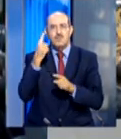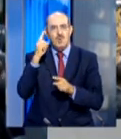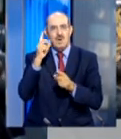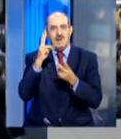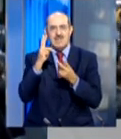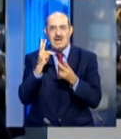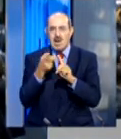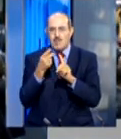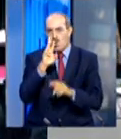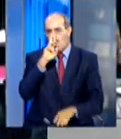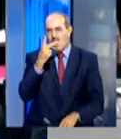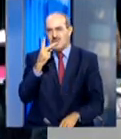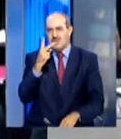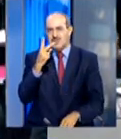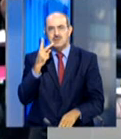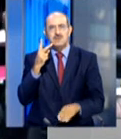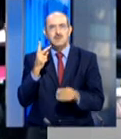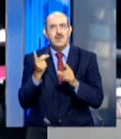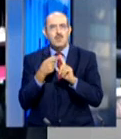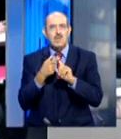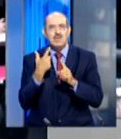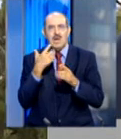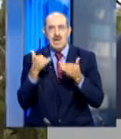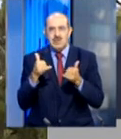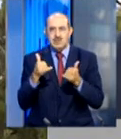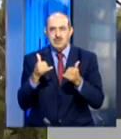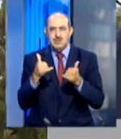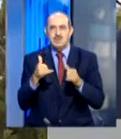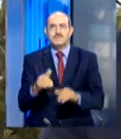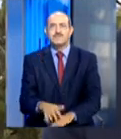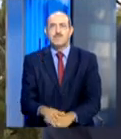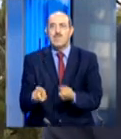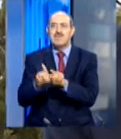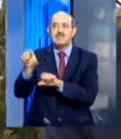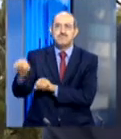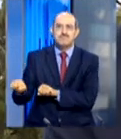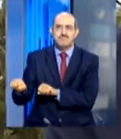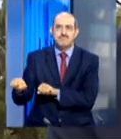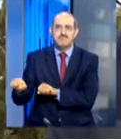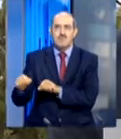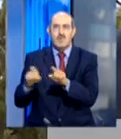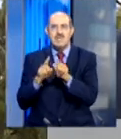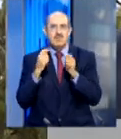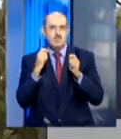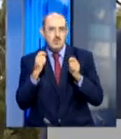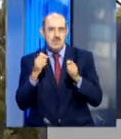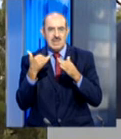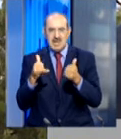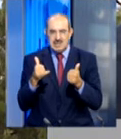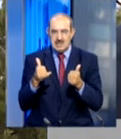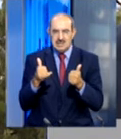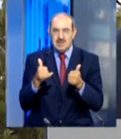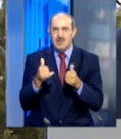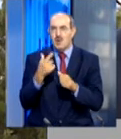عقيدة ثابتة للدبلوماسية الجزائرية. هذا الثبات وهذه العقيدة الدبلوماسية الجزائرية